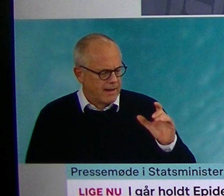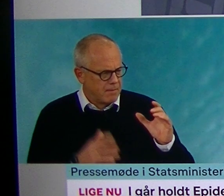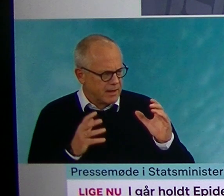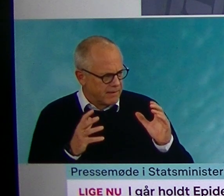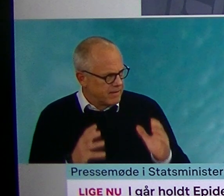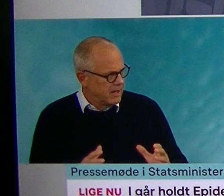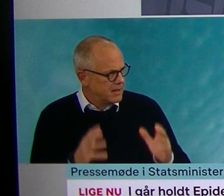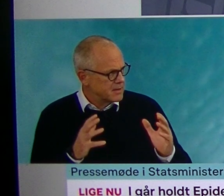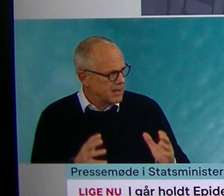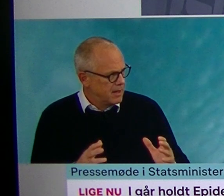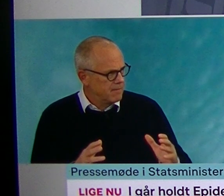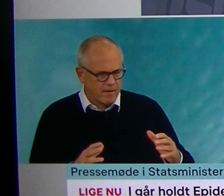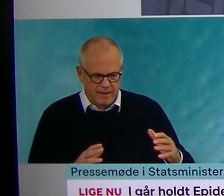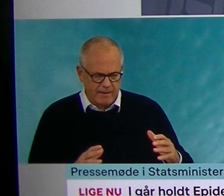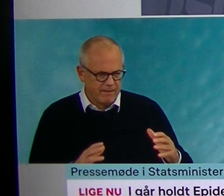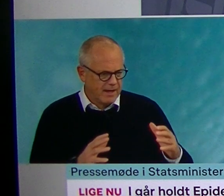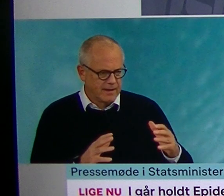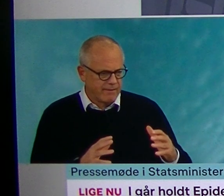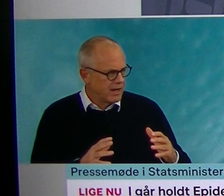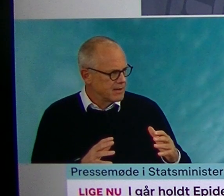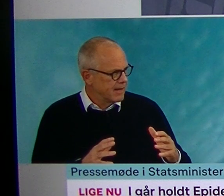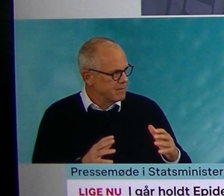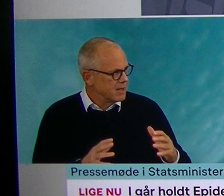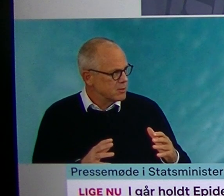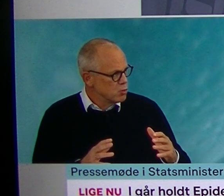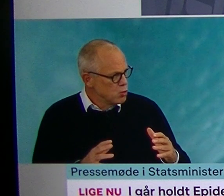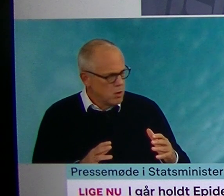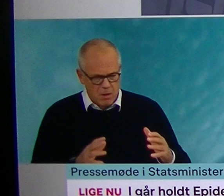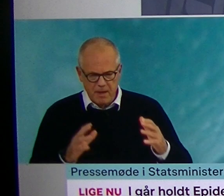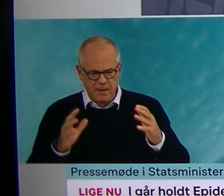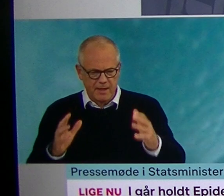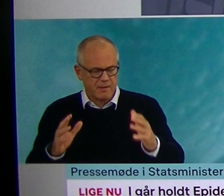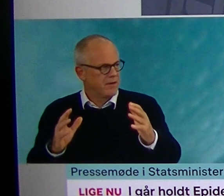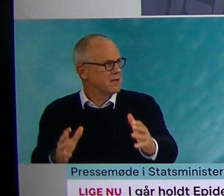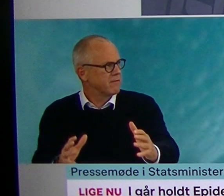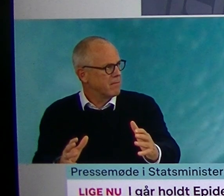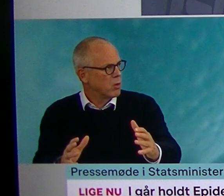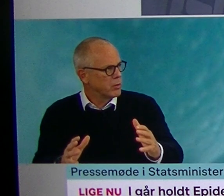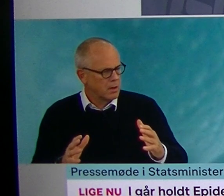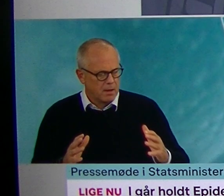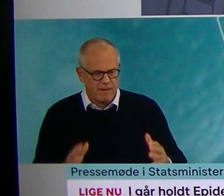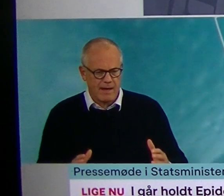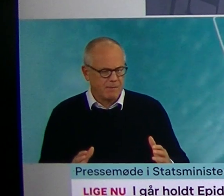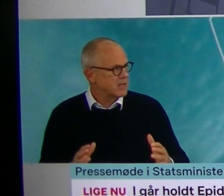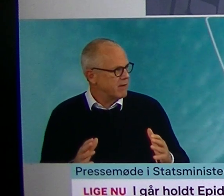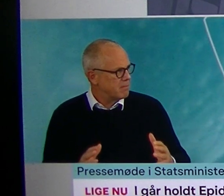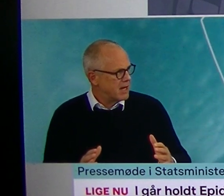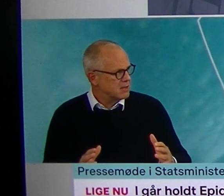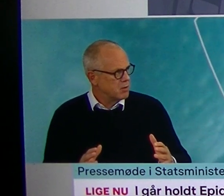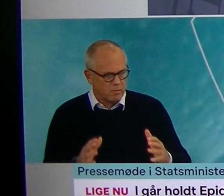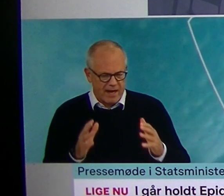at der bliver defineret en strategi for hvordan... Fra Statens Serum Institut. er jo nok det samme. Og Rigspolitiet